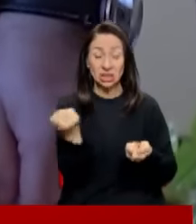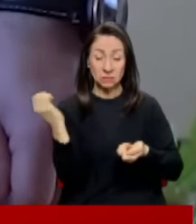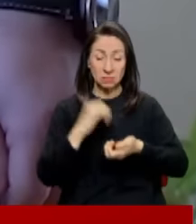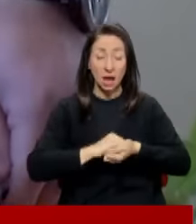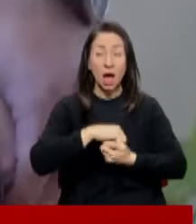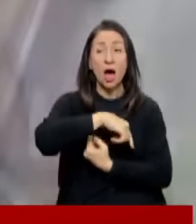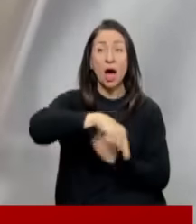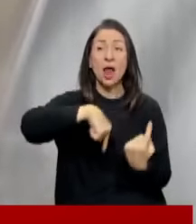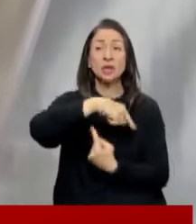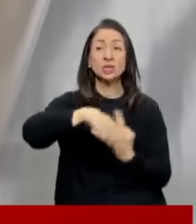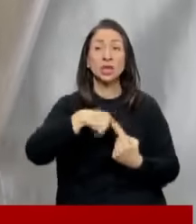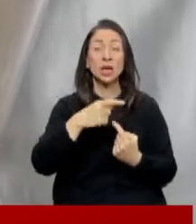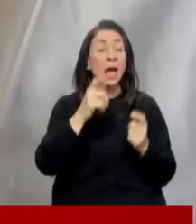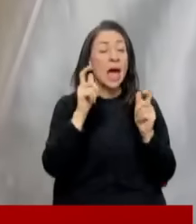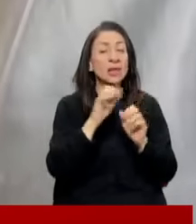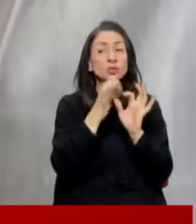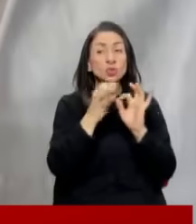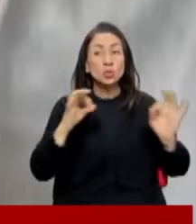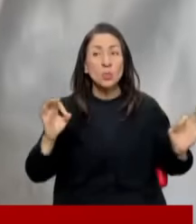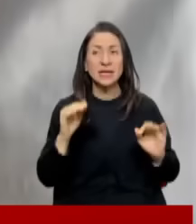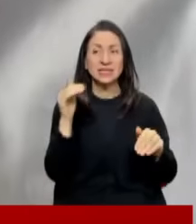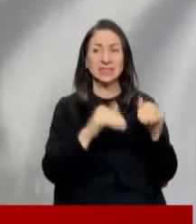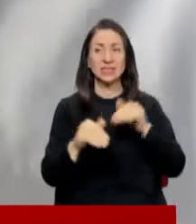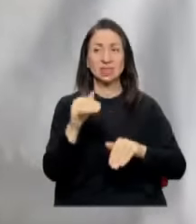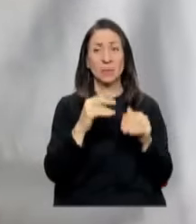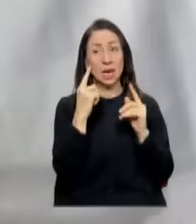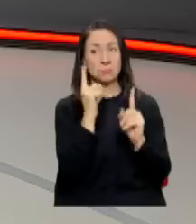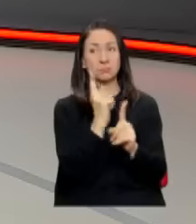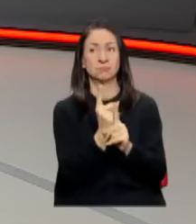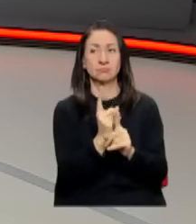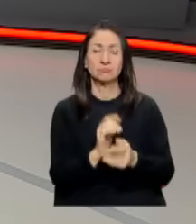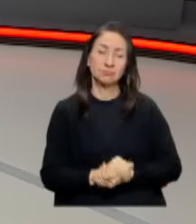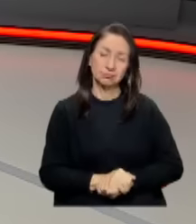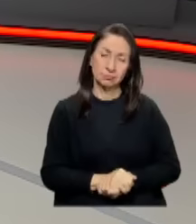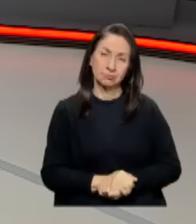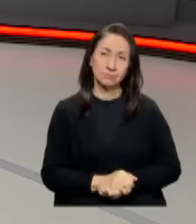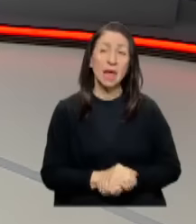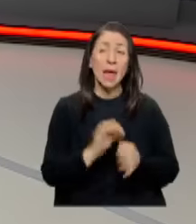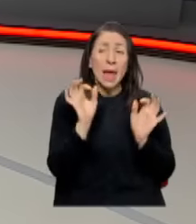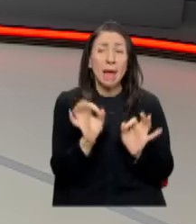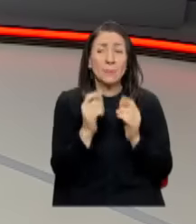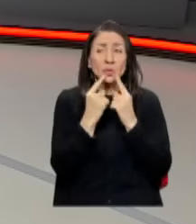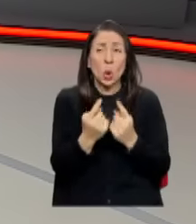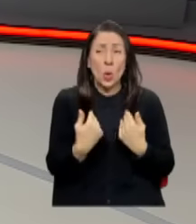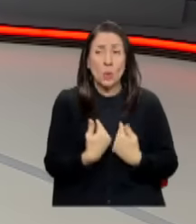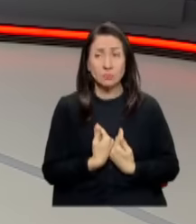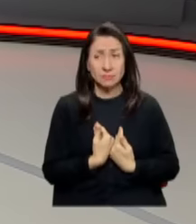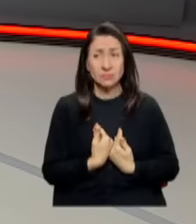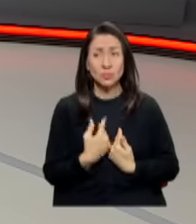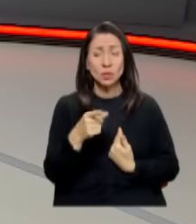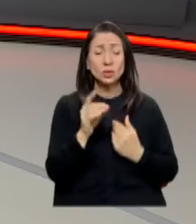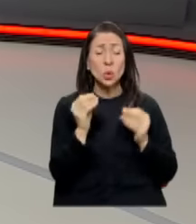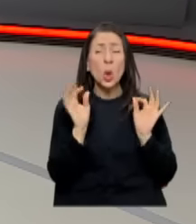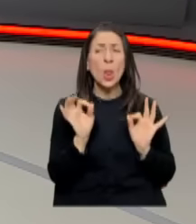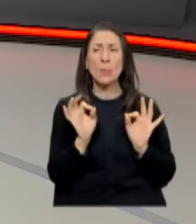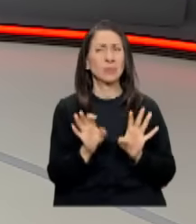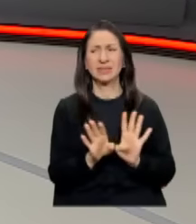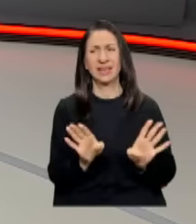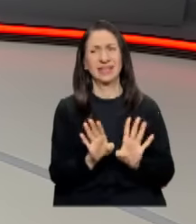işbirliği arayışları kurulan her cümle seçim ayarlı. Efendim hep söylüyorum. Bunlar çok önemli